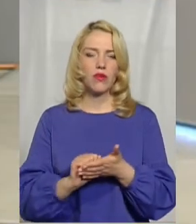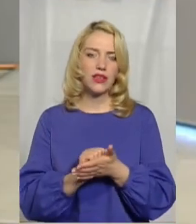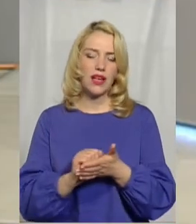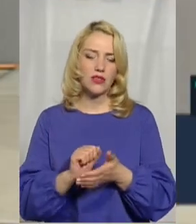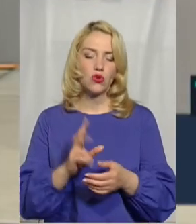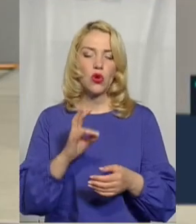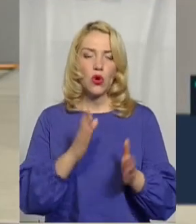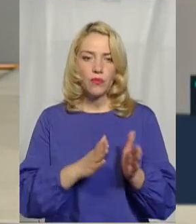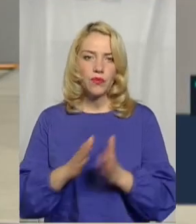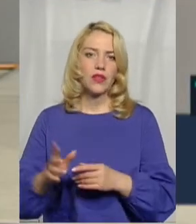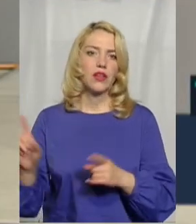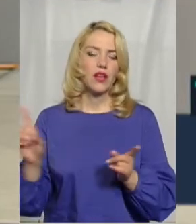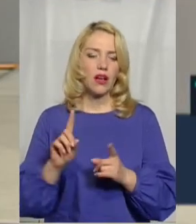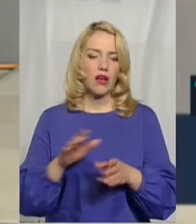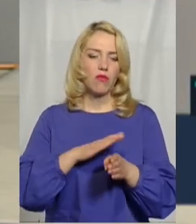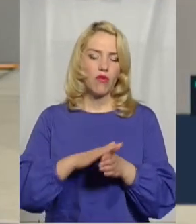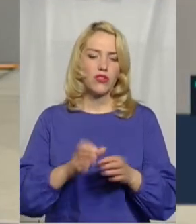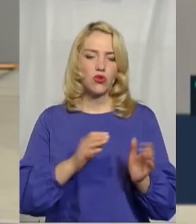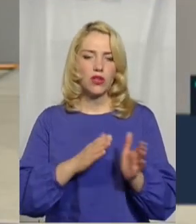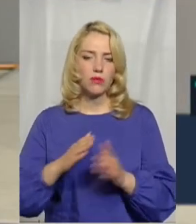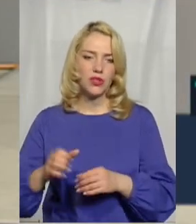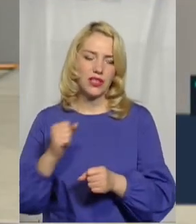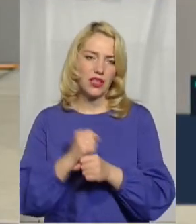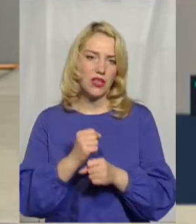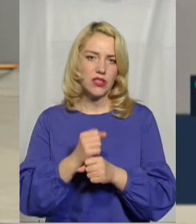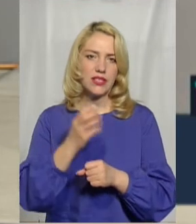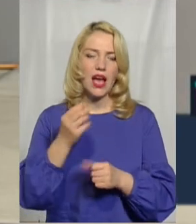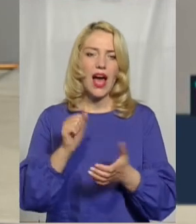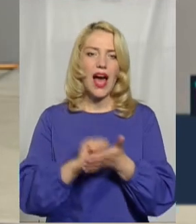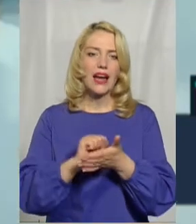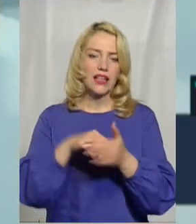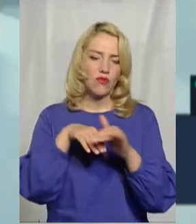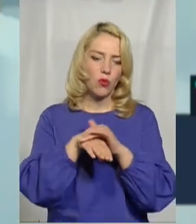повністю регламентує діяльність архівного підрозділу і саме тої